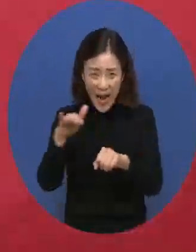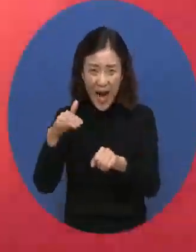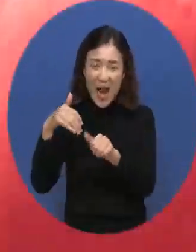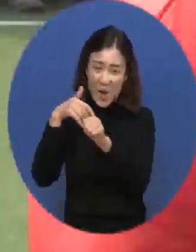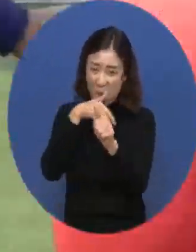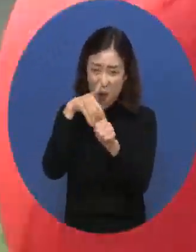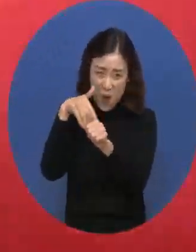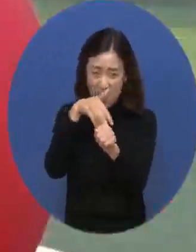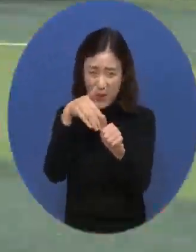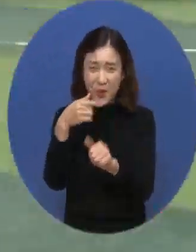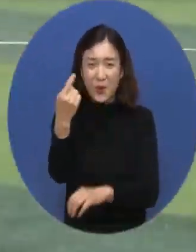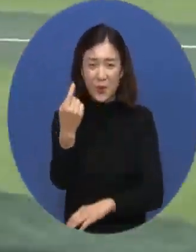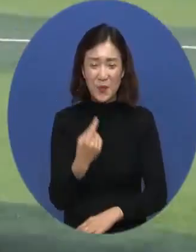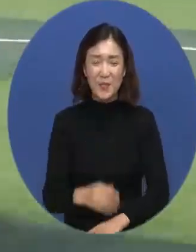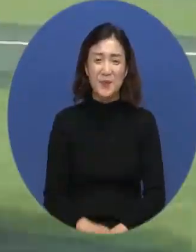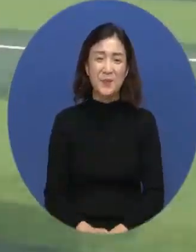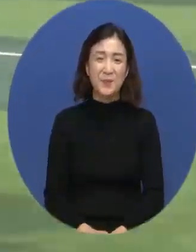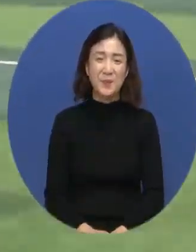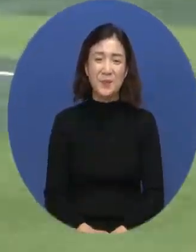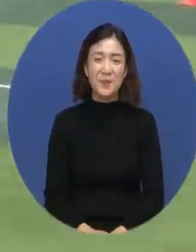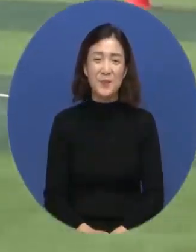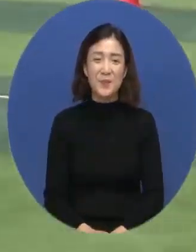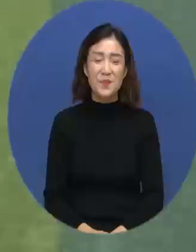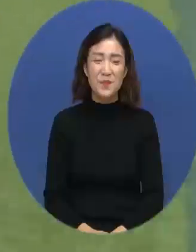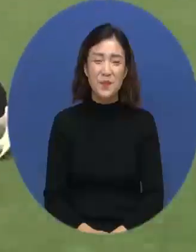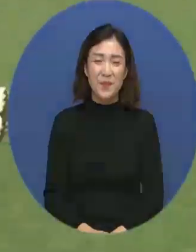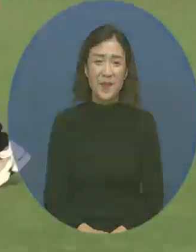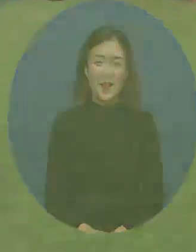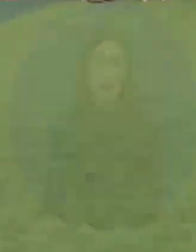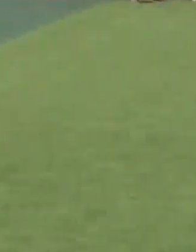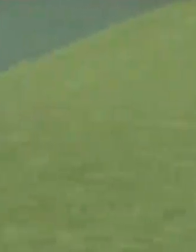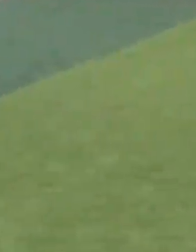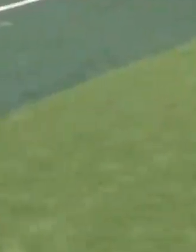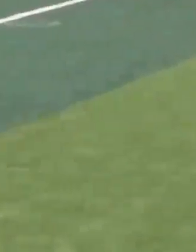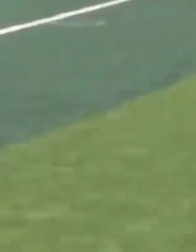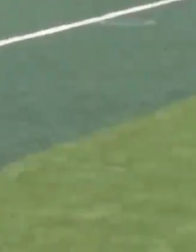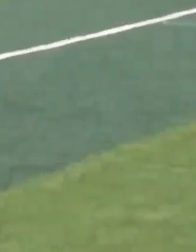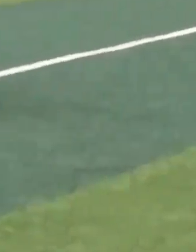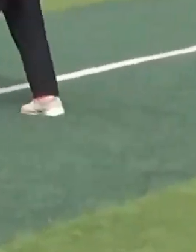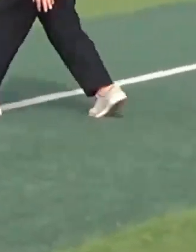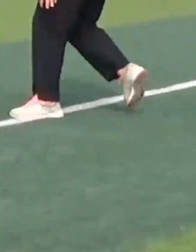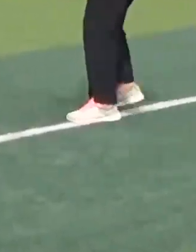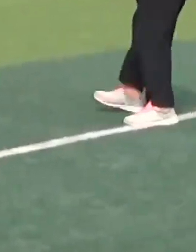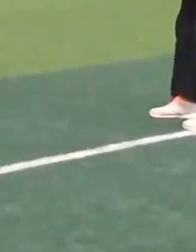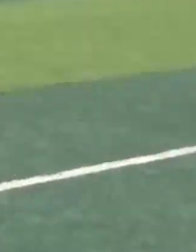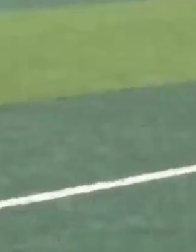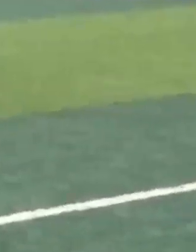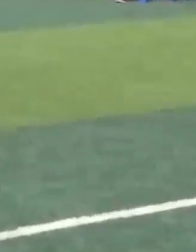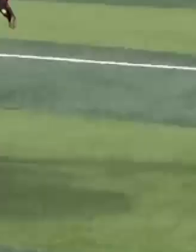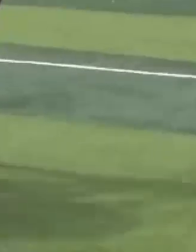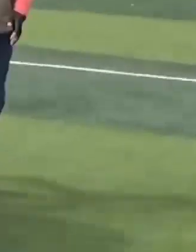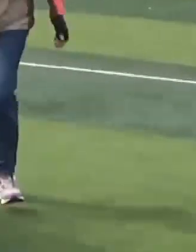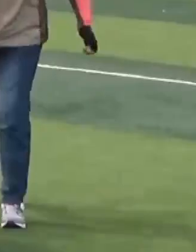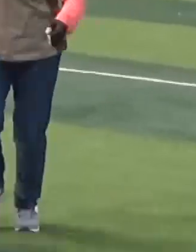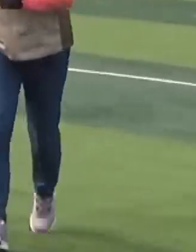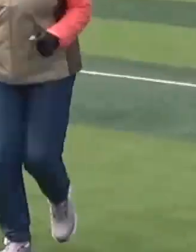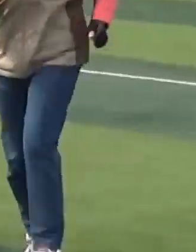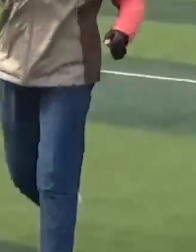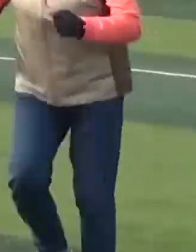있습니다. 네. 우리 청진원 어머니가 네, 앉으셨습니다. 아주 열띤